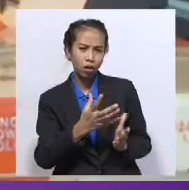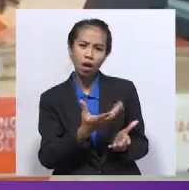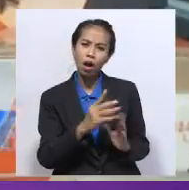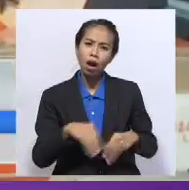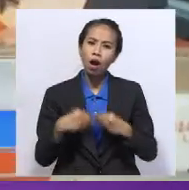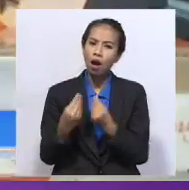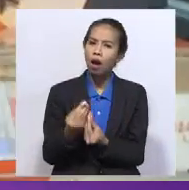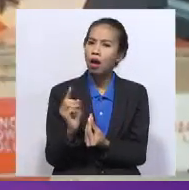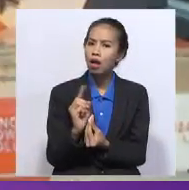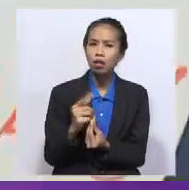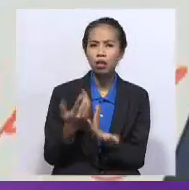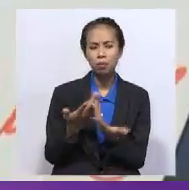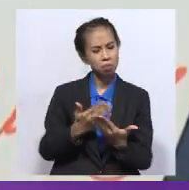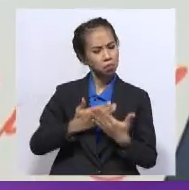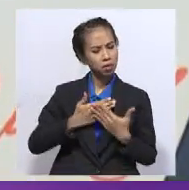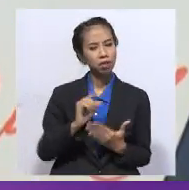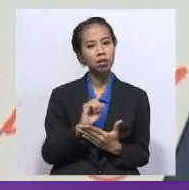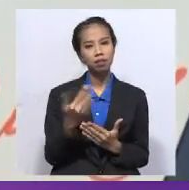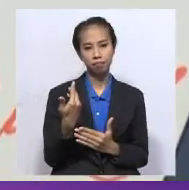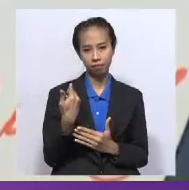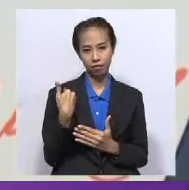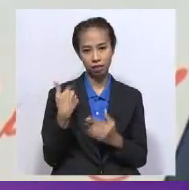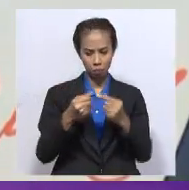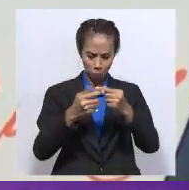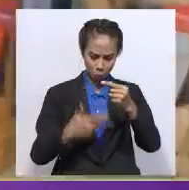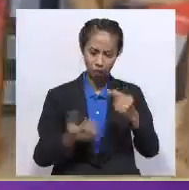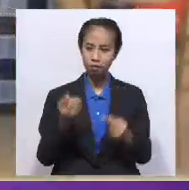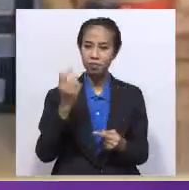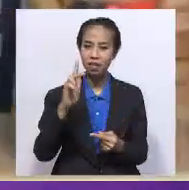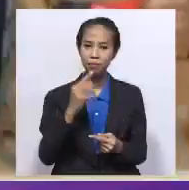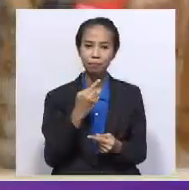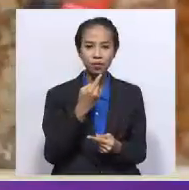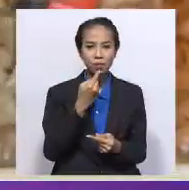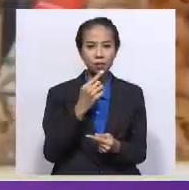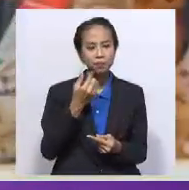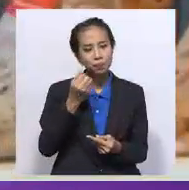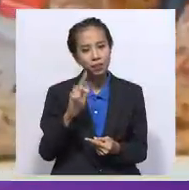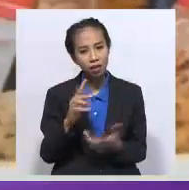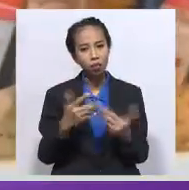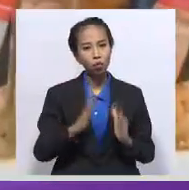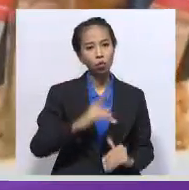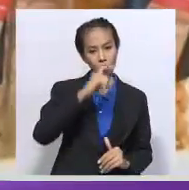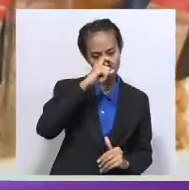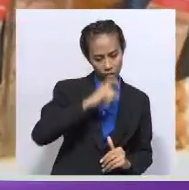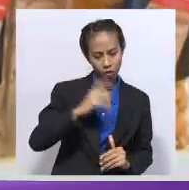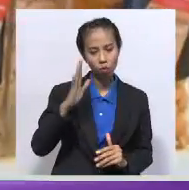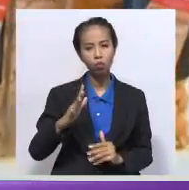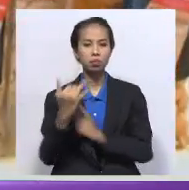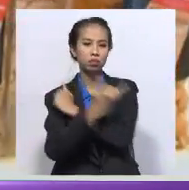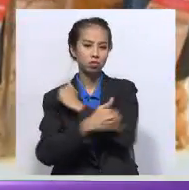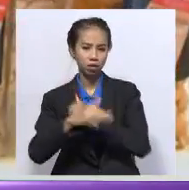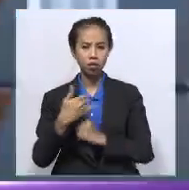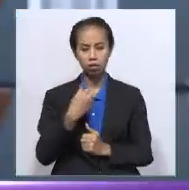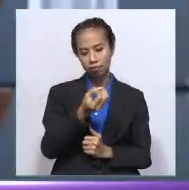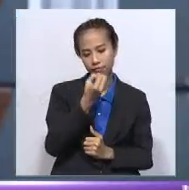ใจยังไงทองม้วนของ King Power นะคะมีทั้งหมด13รสชาติทั้งชาวต่างชาติทั้งชาวไทยมาชิมต้องบอกว่าเฮ้ยอร่อย